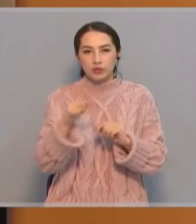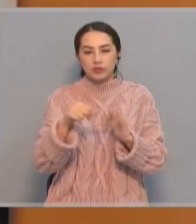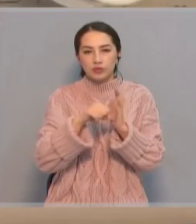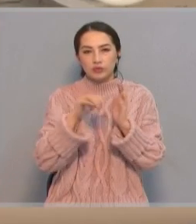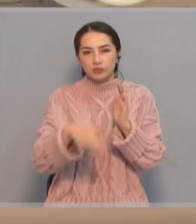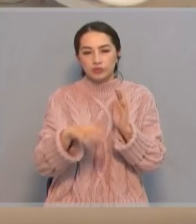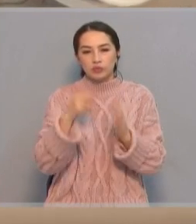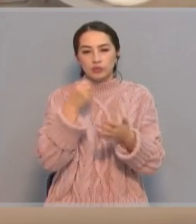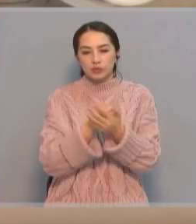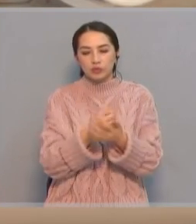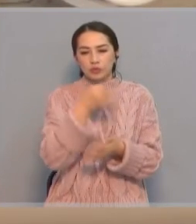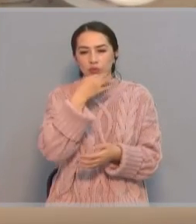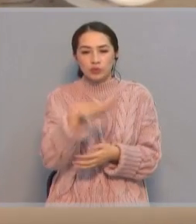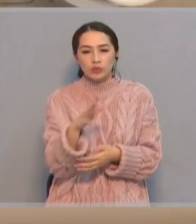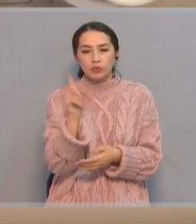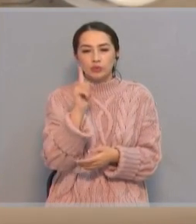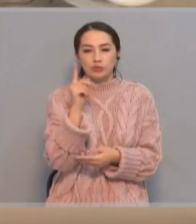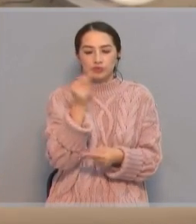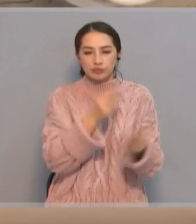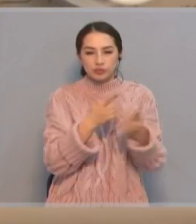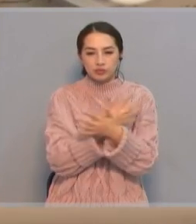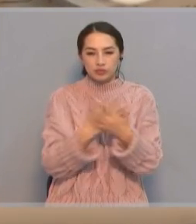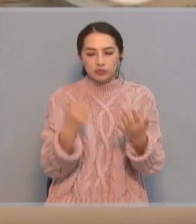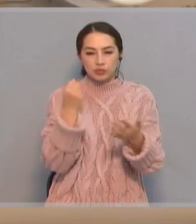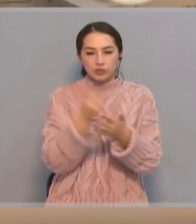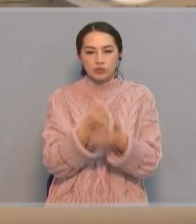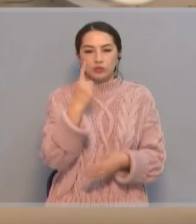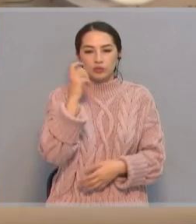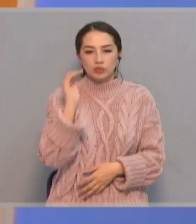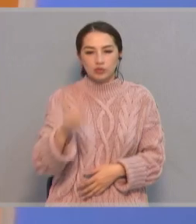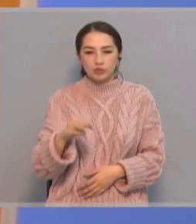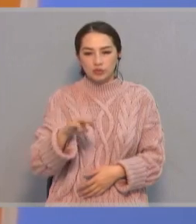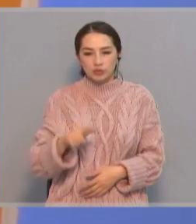6 тысяч тенге на любой вкус и цвет заказчика и доходят до 100 тысяч тенге.